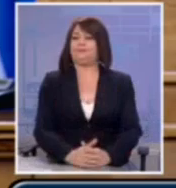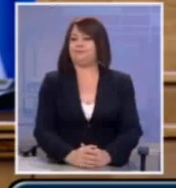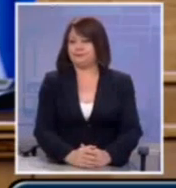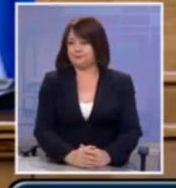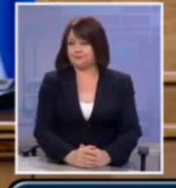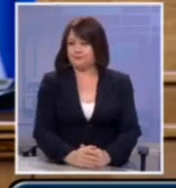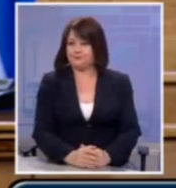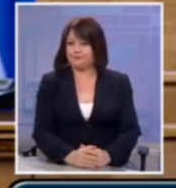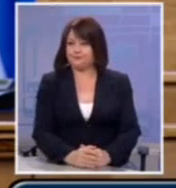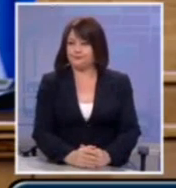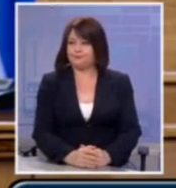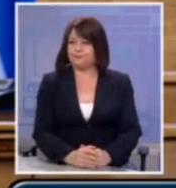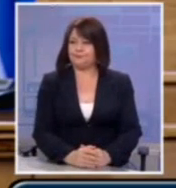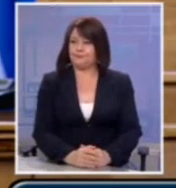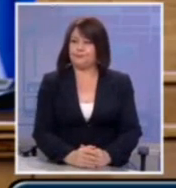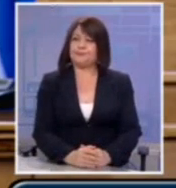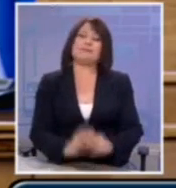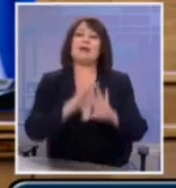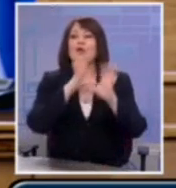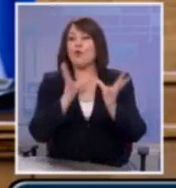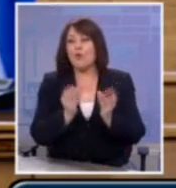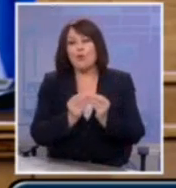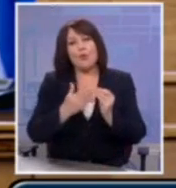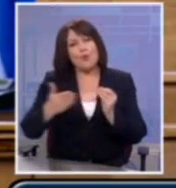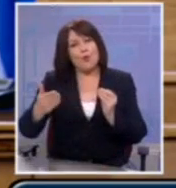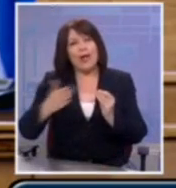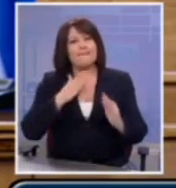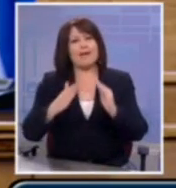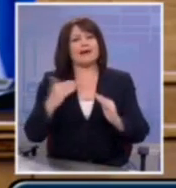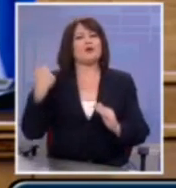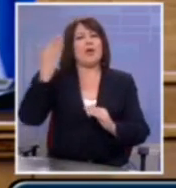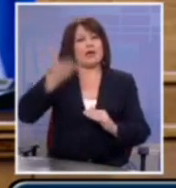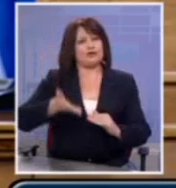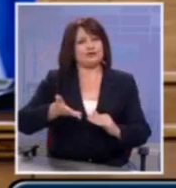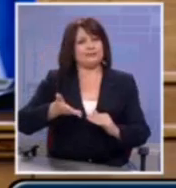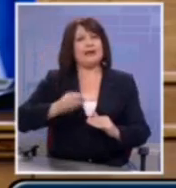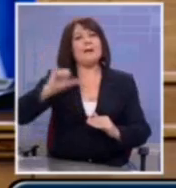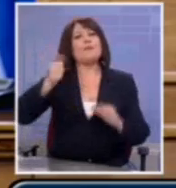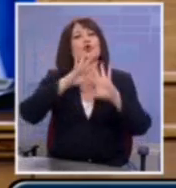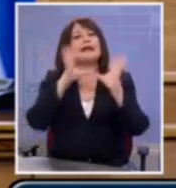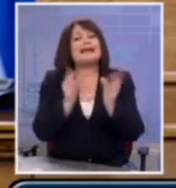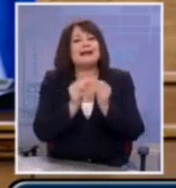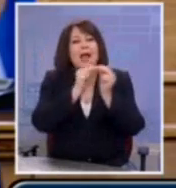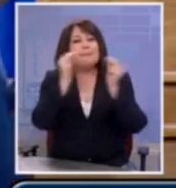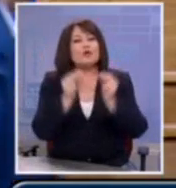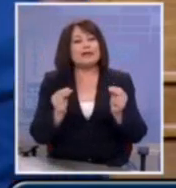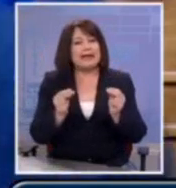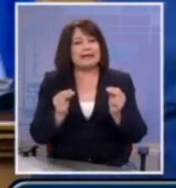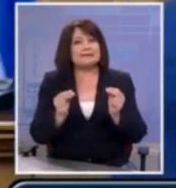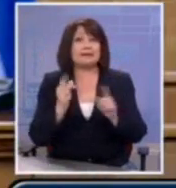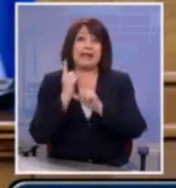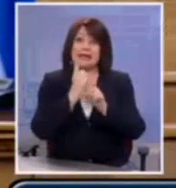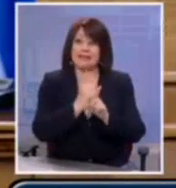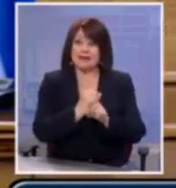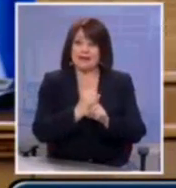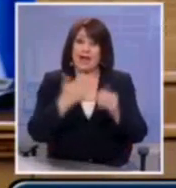Και την εσαρκώνει σε όλα τα στάδια. Και από τον Μάρτιο μέχρι σήμερα που έχουμε τα πρώτα γενικά συμπεράσματα, κυρίως όμως